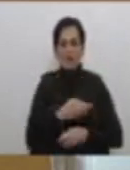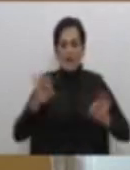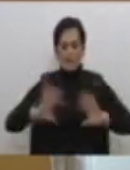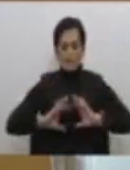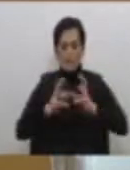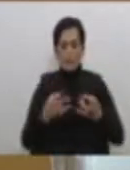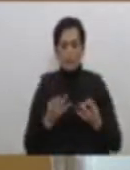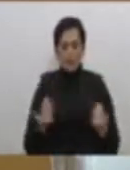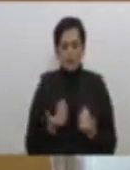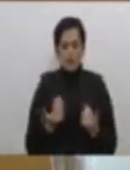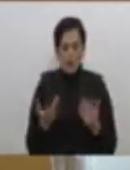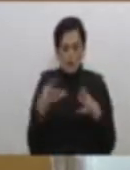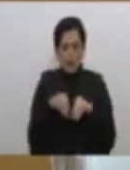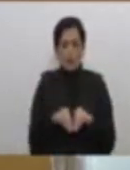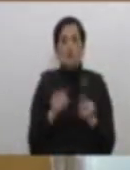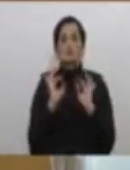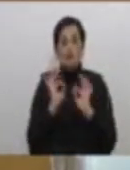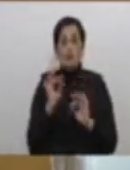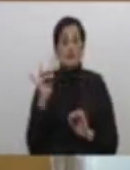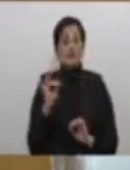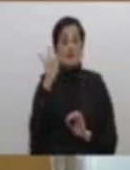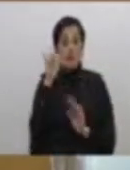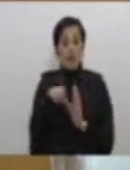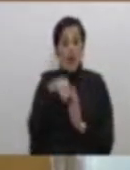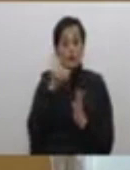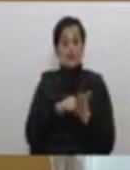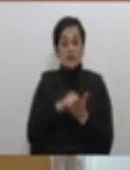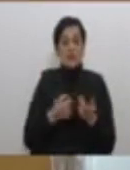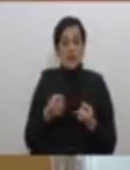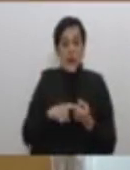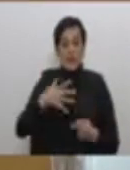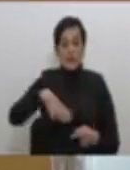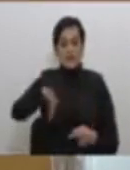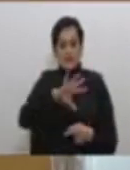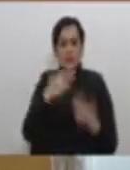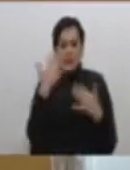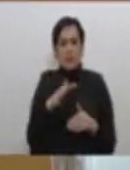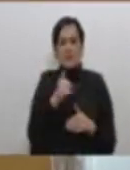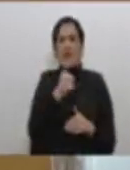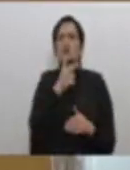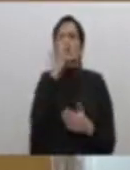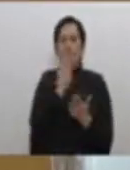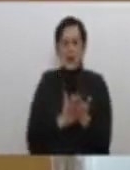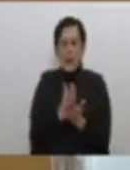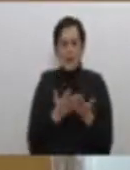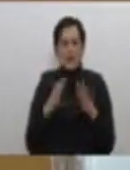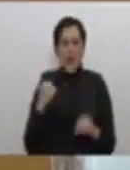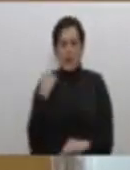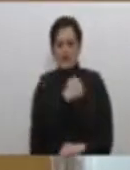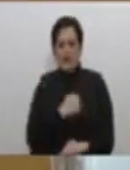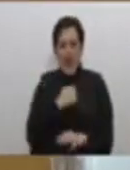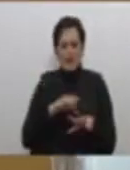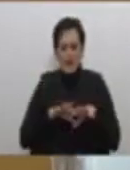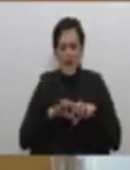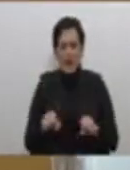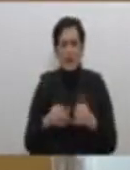იცხოვრონ. Სწორედ ამ ისტორიული არჩევანის გამო საქართველო უკვე 10 წლეულზე მეტია აგრესიის, ემბარგოს და